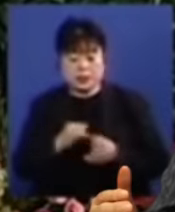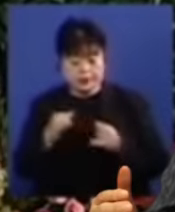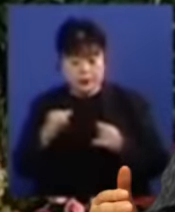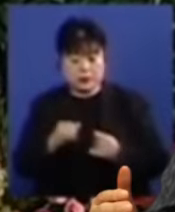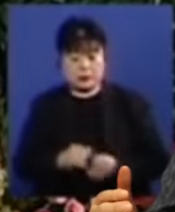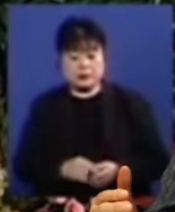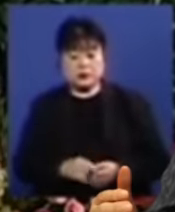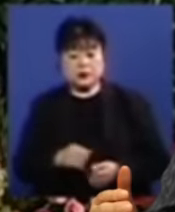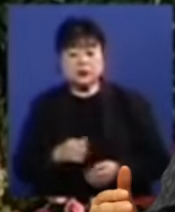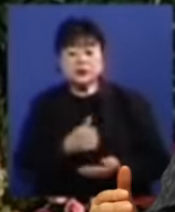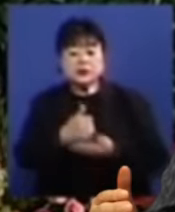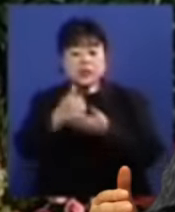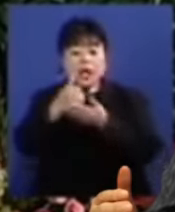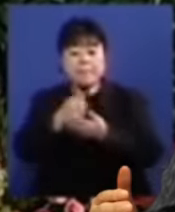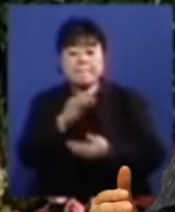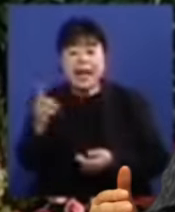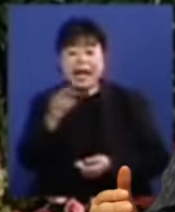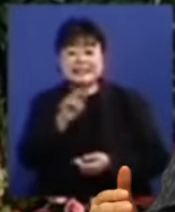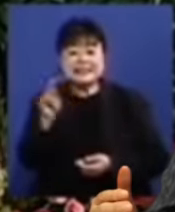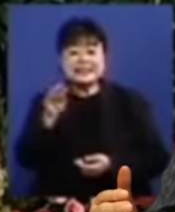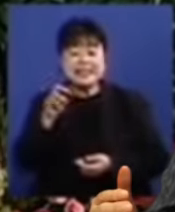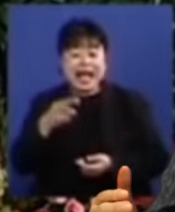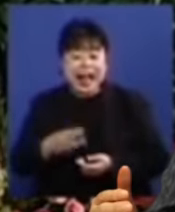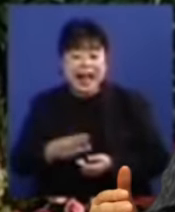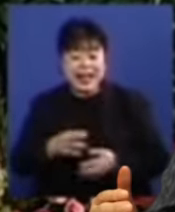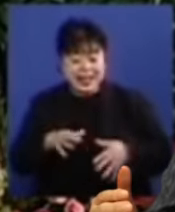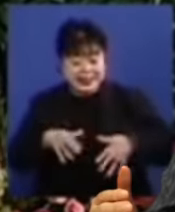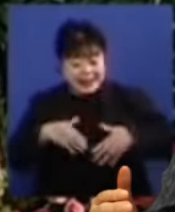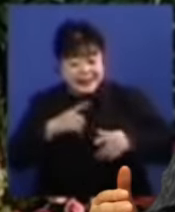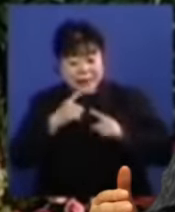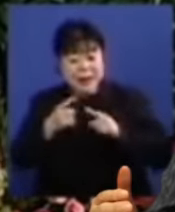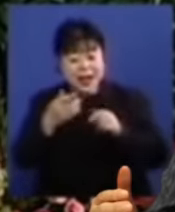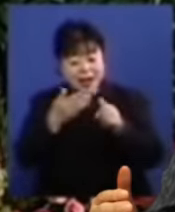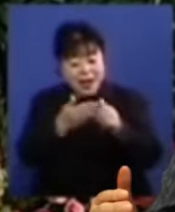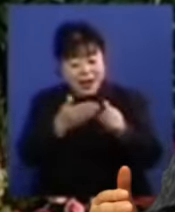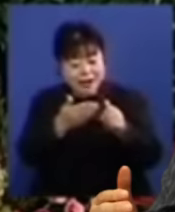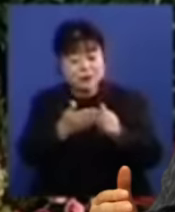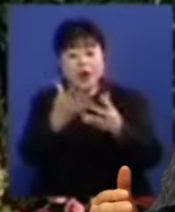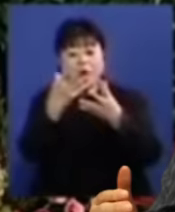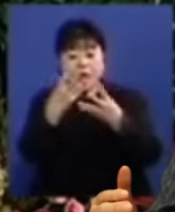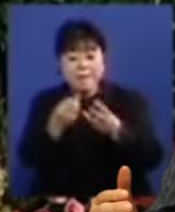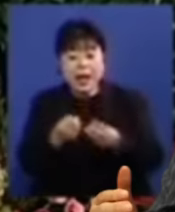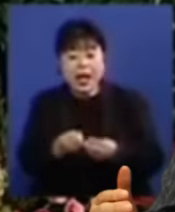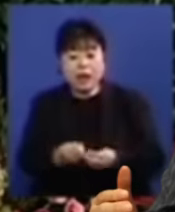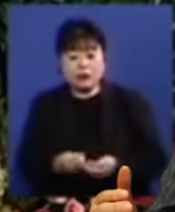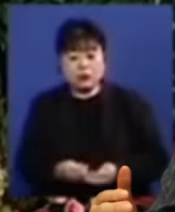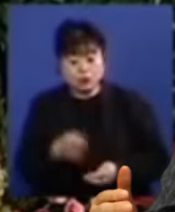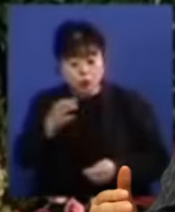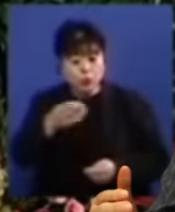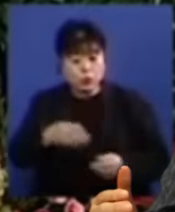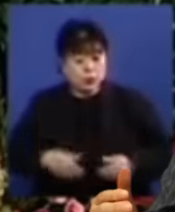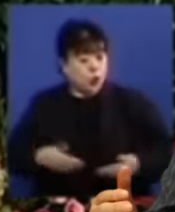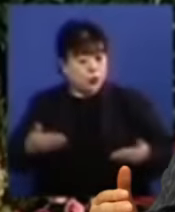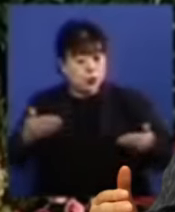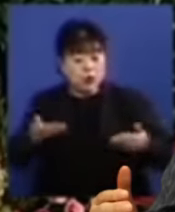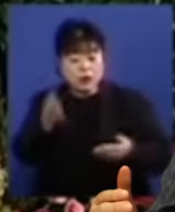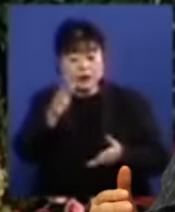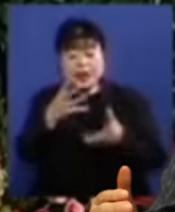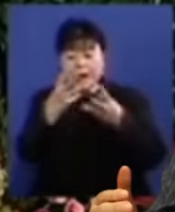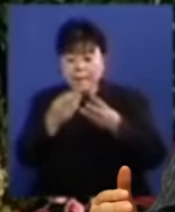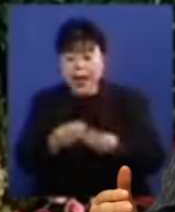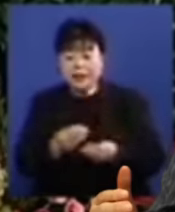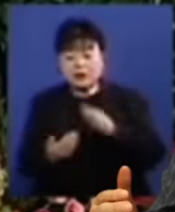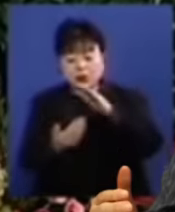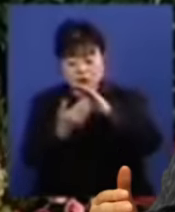그리고 신학자였던 파스칼은 따뜻한 말들은 많은 비용이 들지 않지만 많은 것을